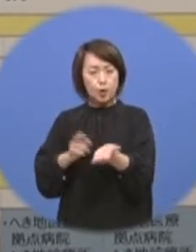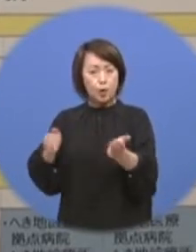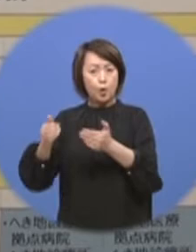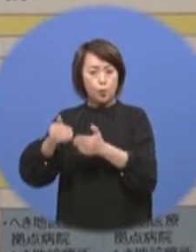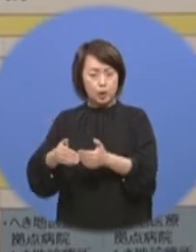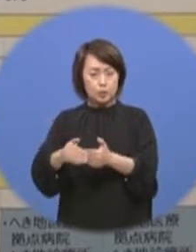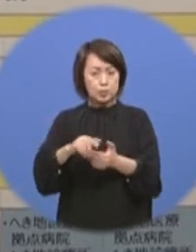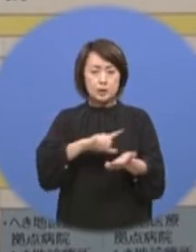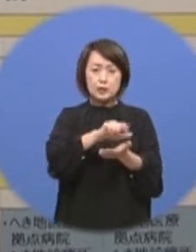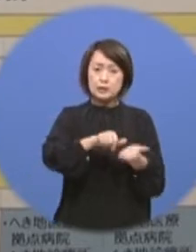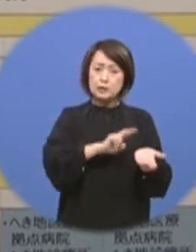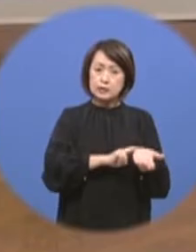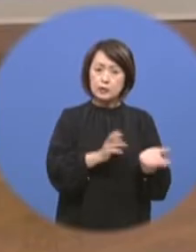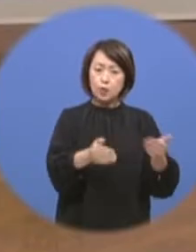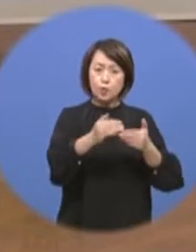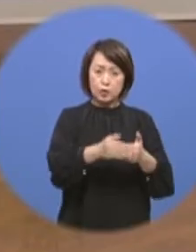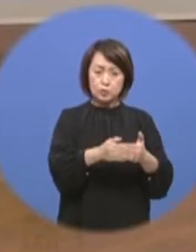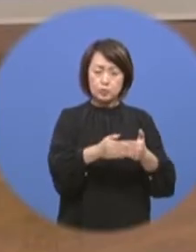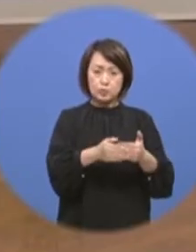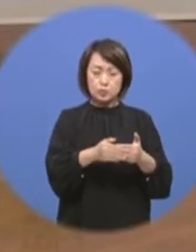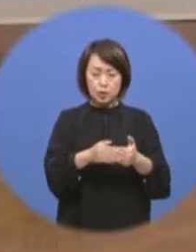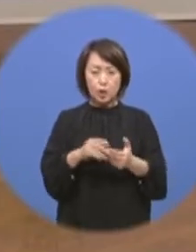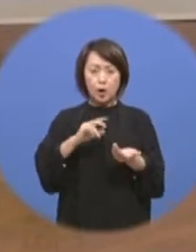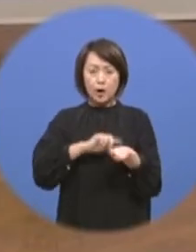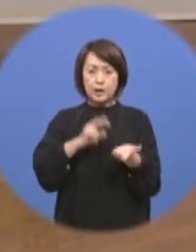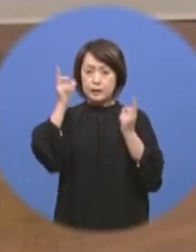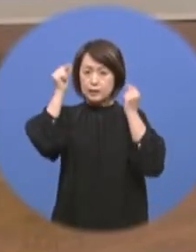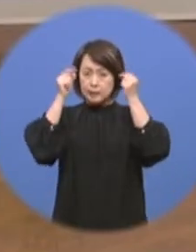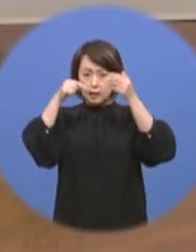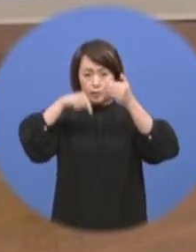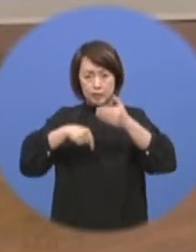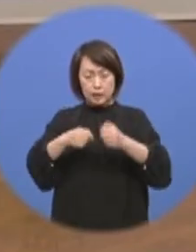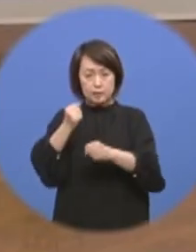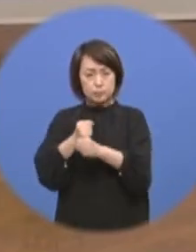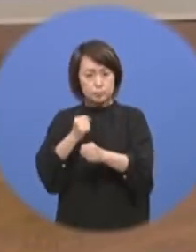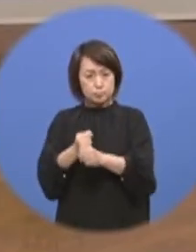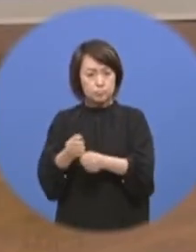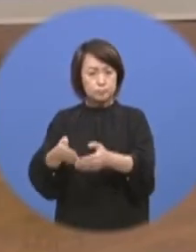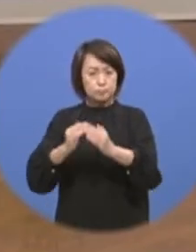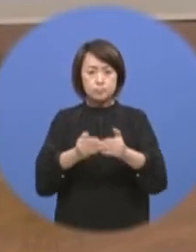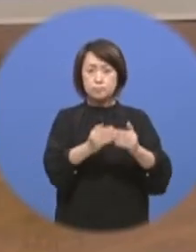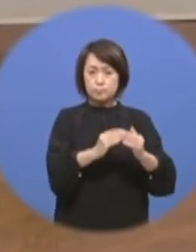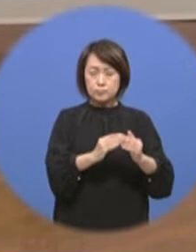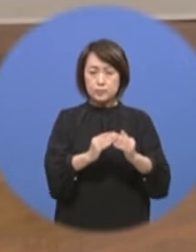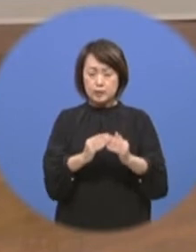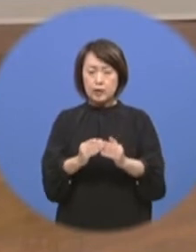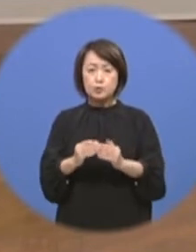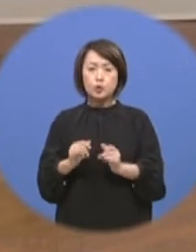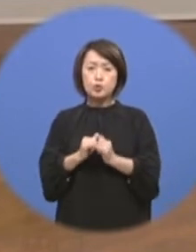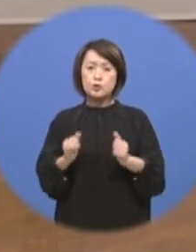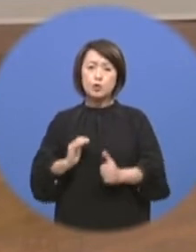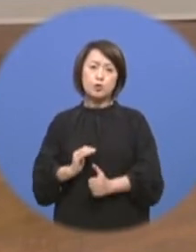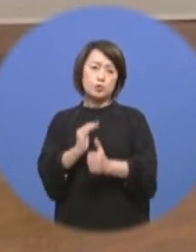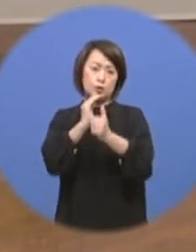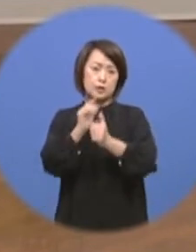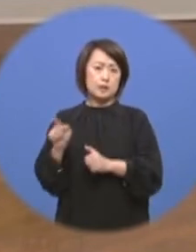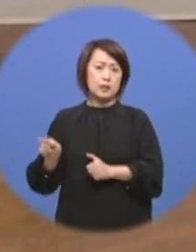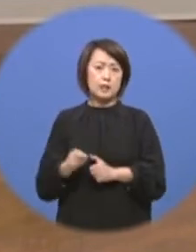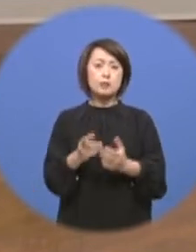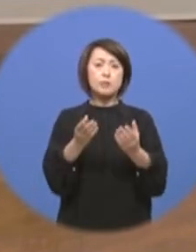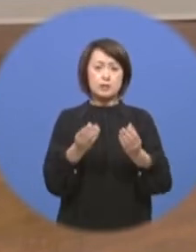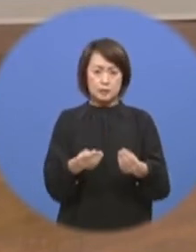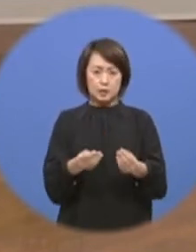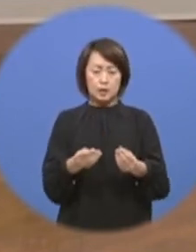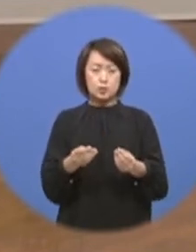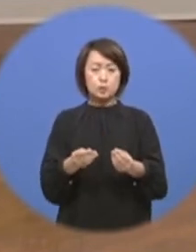医大に作ってそれでそういう人たちを養成してきたわけですだけどその方々も地域に入っていただくわけ